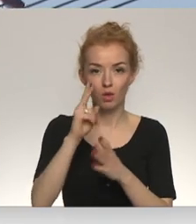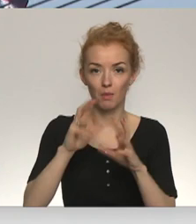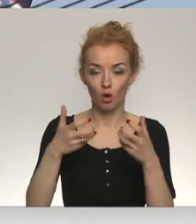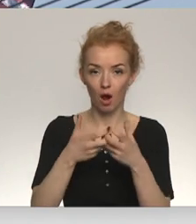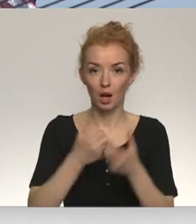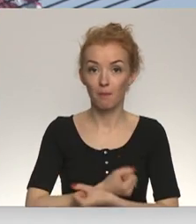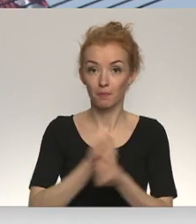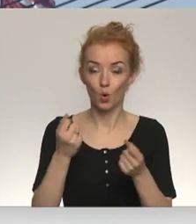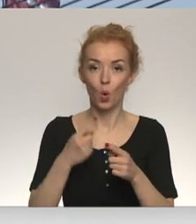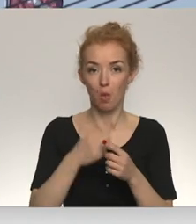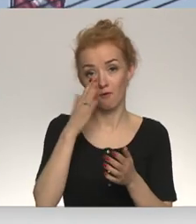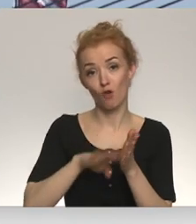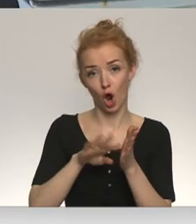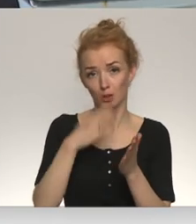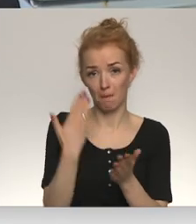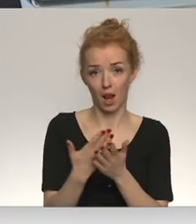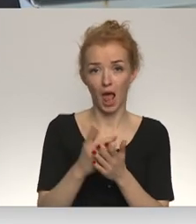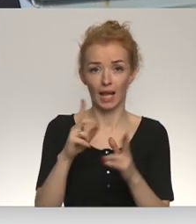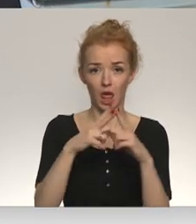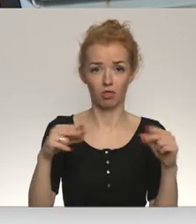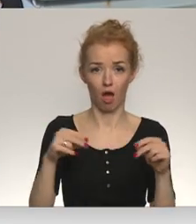spēku klātbūtni.